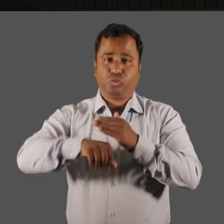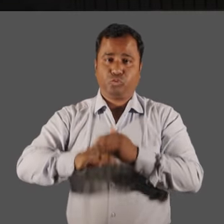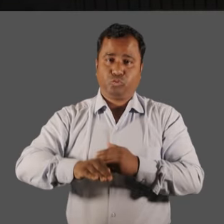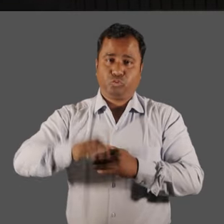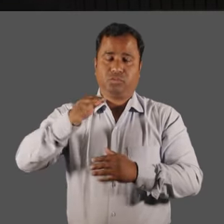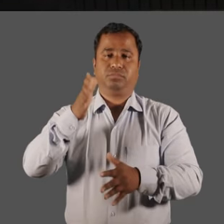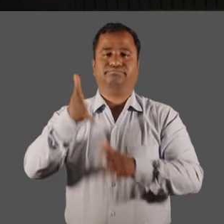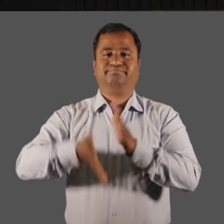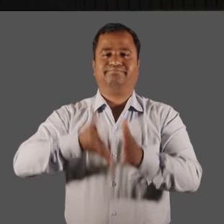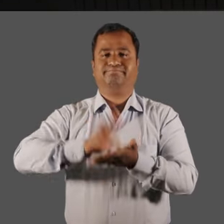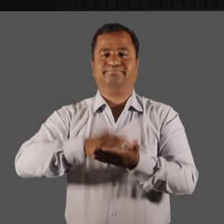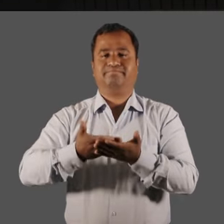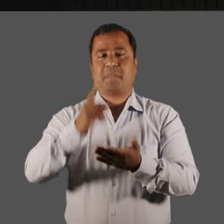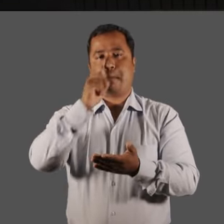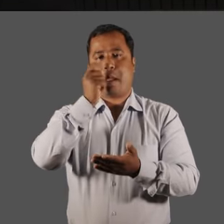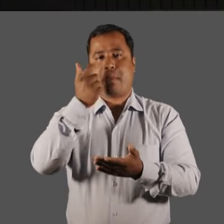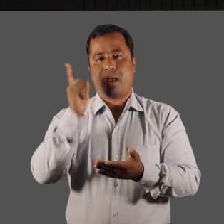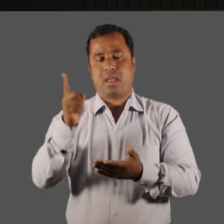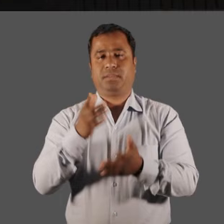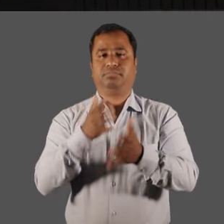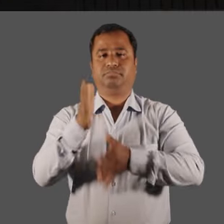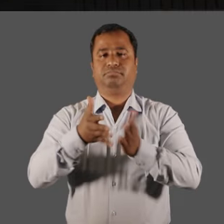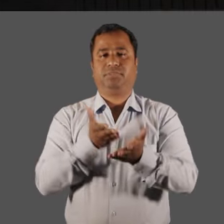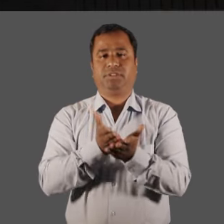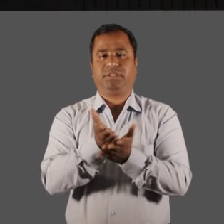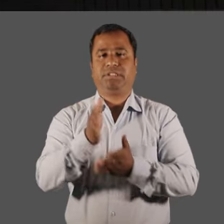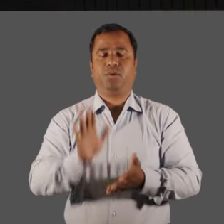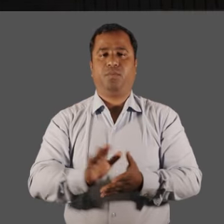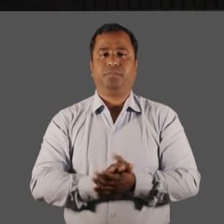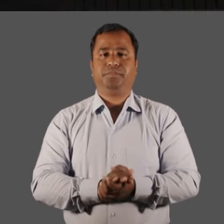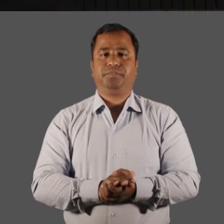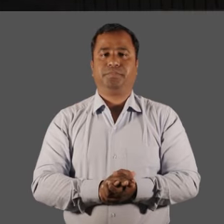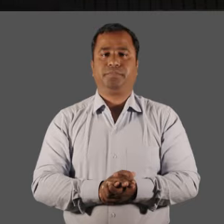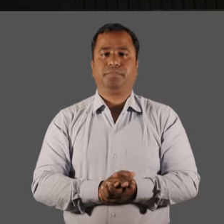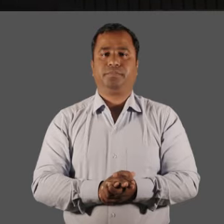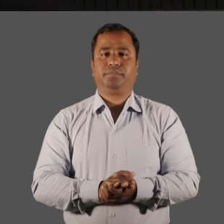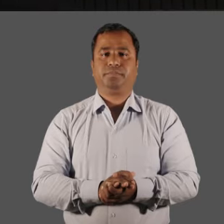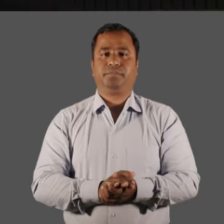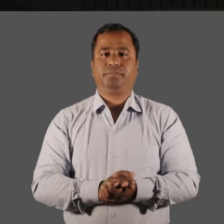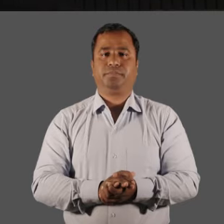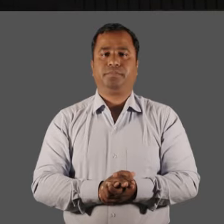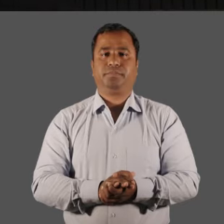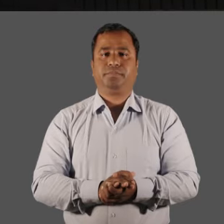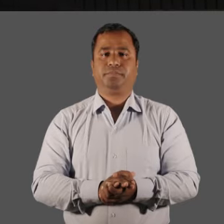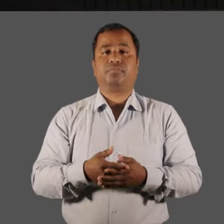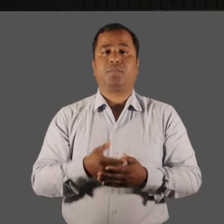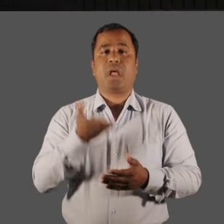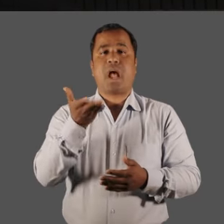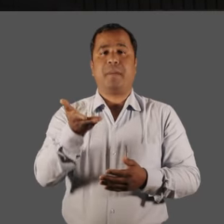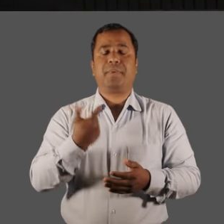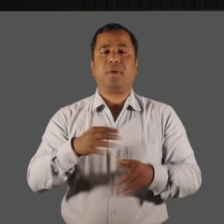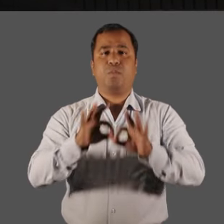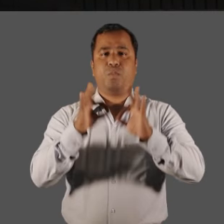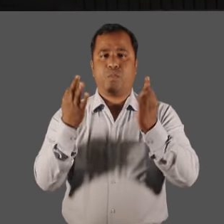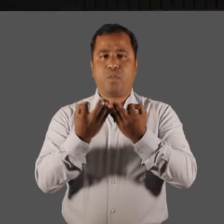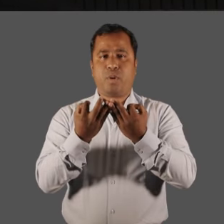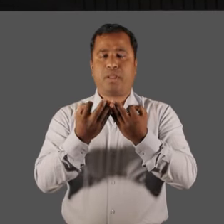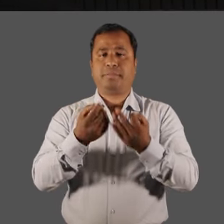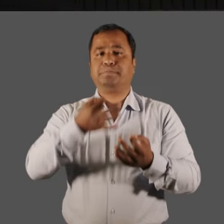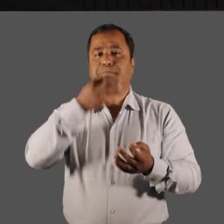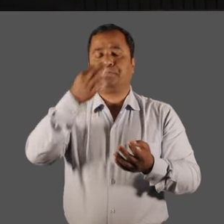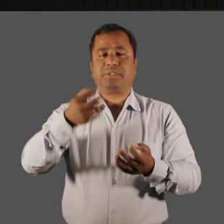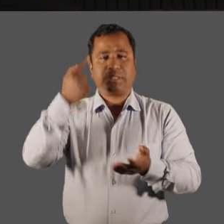আসলে ইন্টারপ্রেটিংটা করতে হয়েছে বাবা মার জন্য। একটা অভিজ্ঞতা জানতে চাই, সেটা হচ্ছে যে মানে আপনি যখন এরকম পারিবারিক